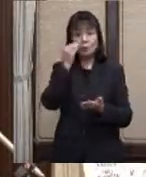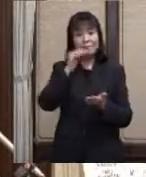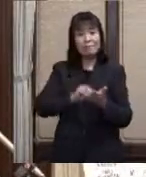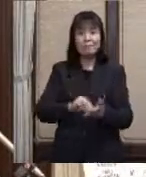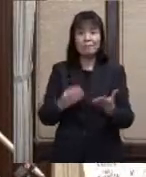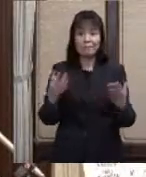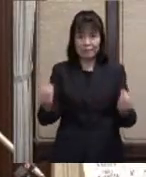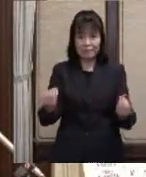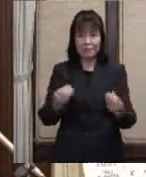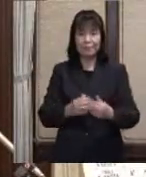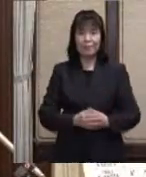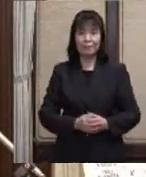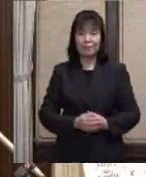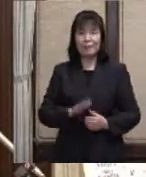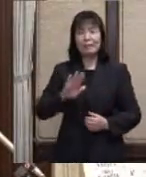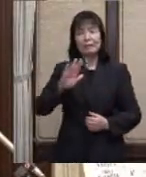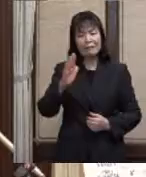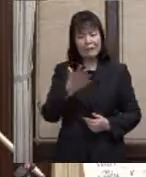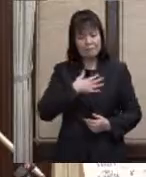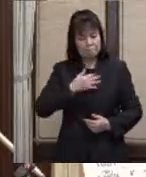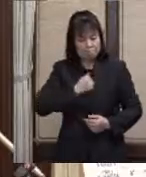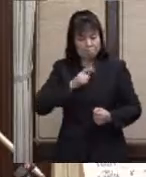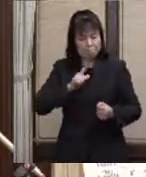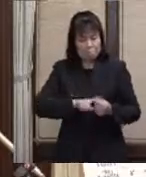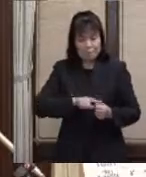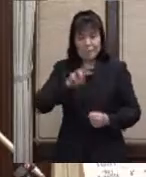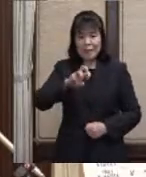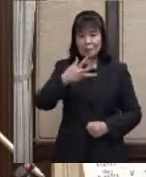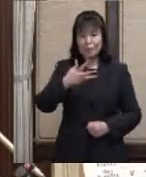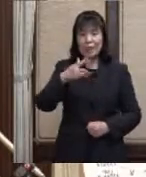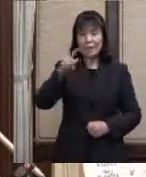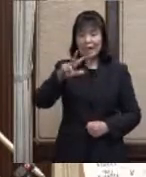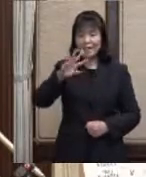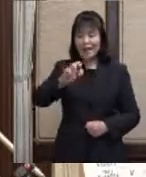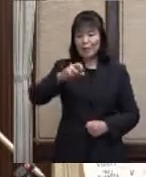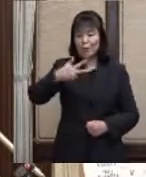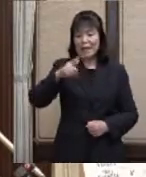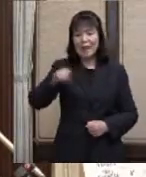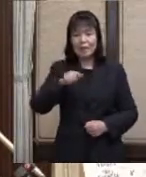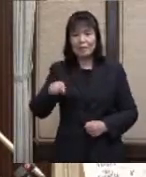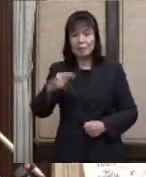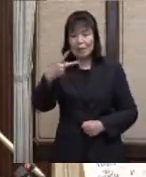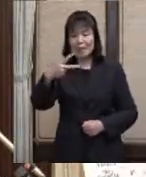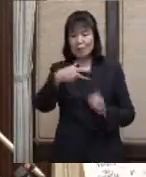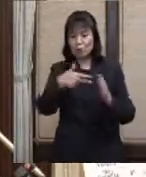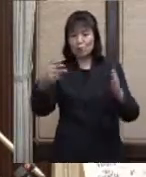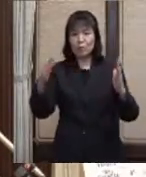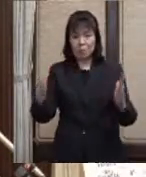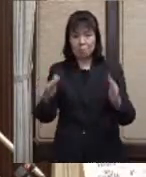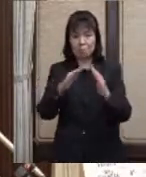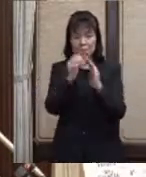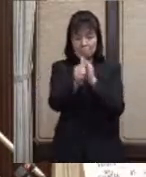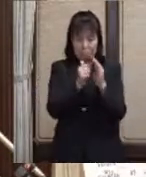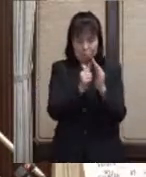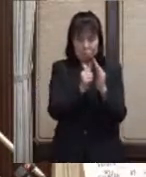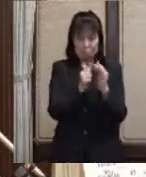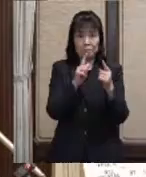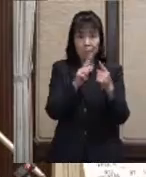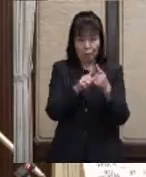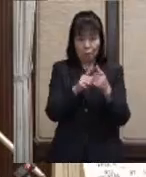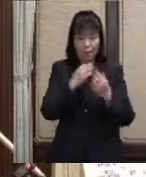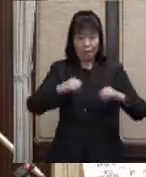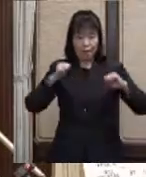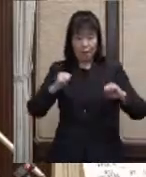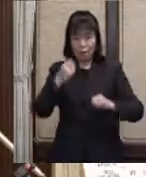できました。ただ念のためこの37名につきましては、同様に2週間の自宅待機と